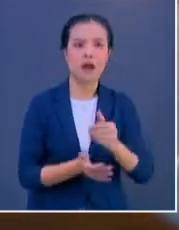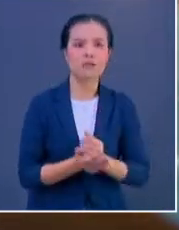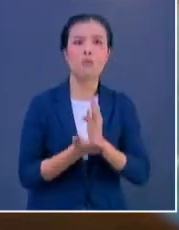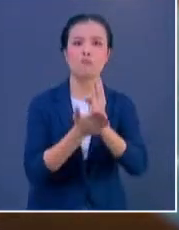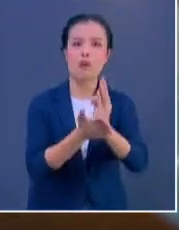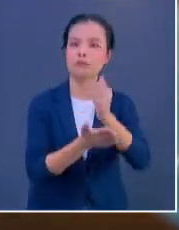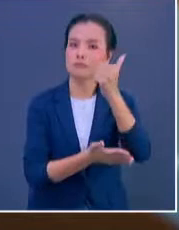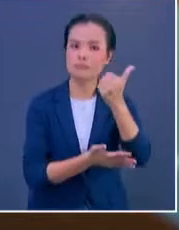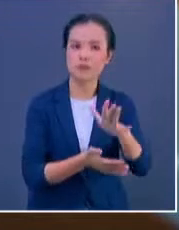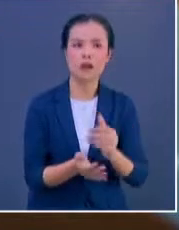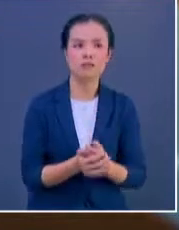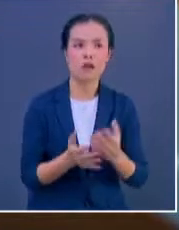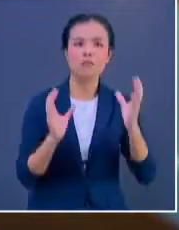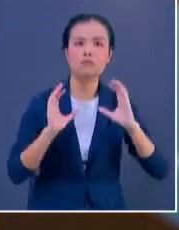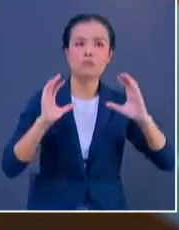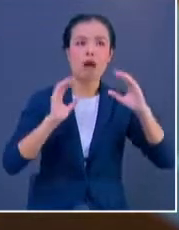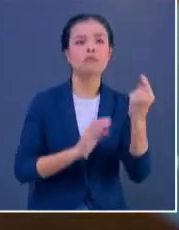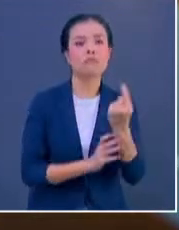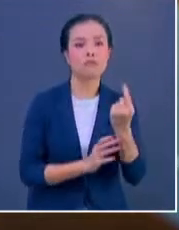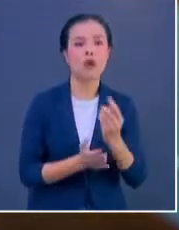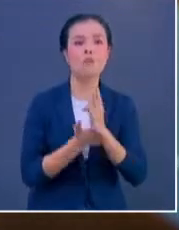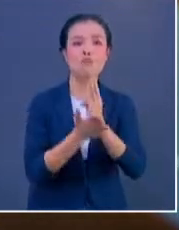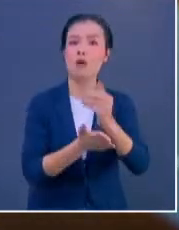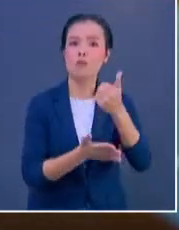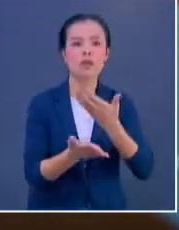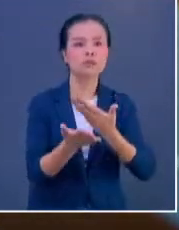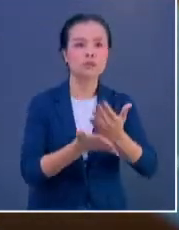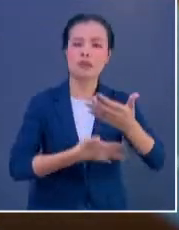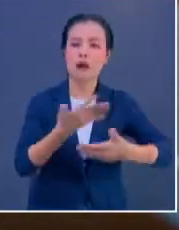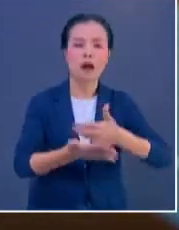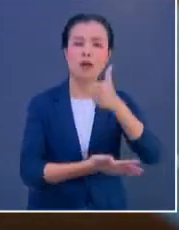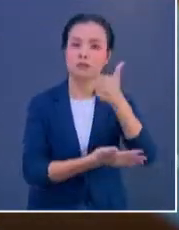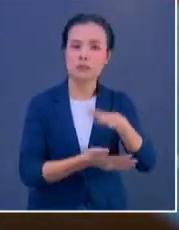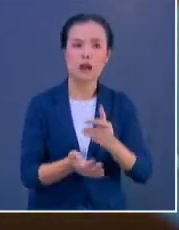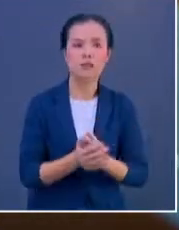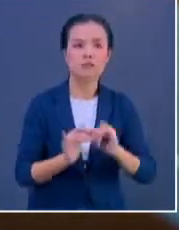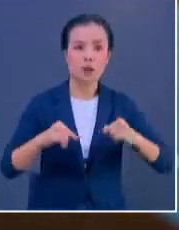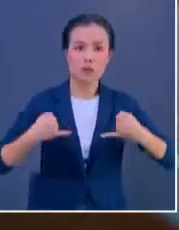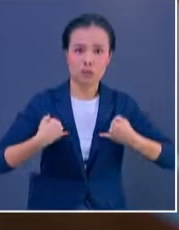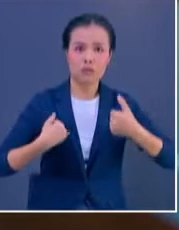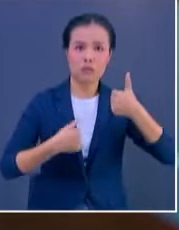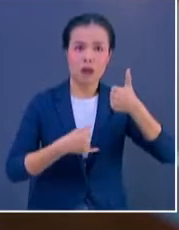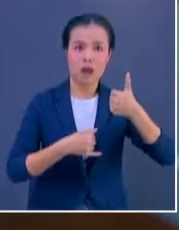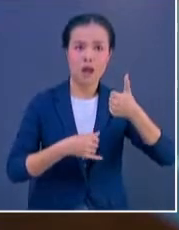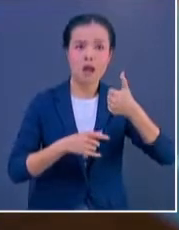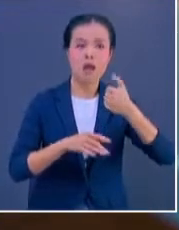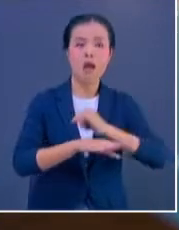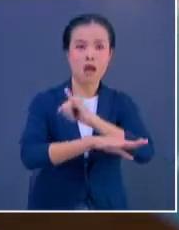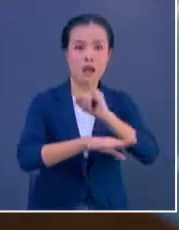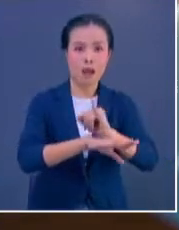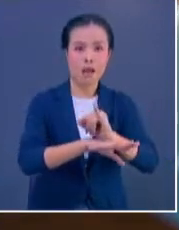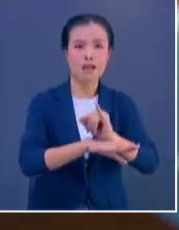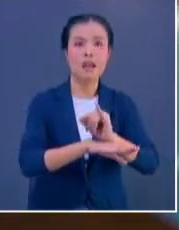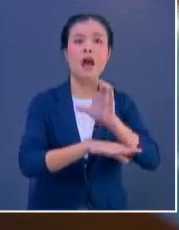ๆไปบริจาคไม่ได้เราต้องให้คืนหลวงเท่านั้นเอง บริจาคไม่ได ้ ซื้อขายไม่ได้ ไม่ได้ครับ และถือครองได้ไม่เกิน50ไร่ต่อครัว